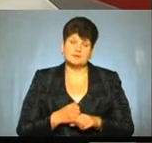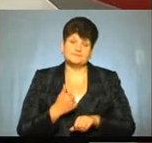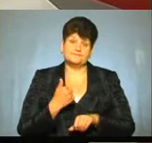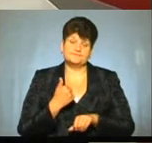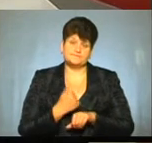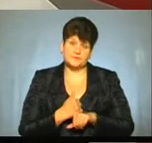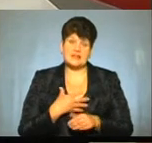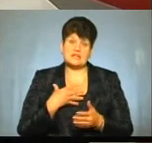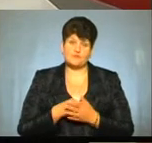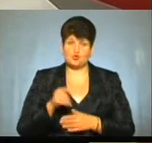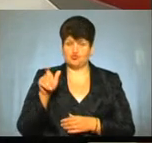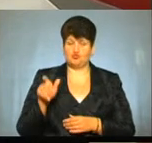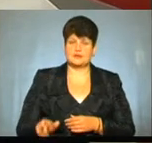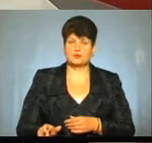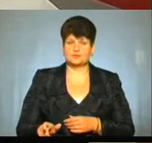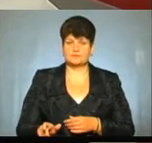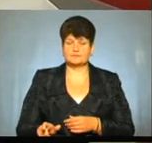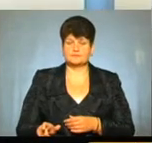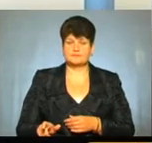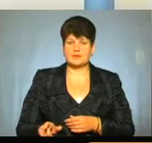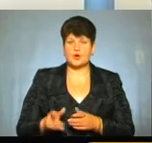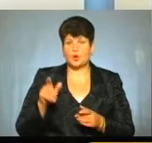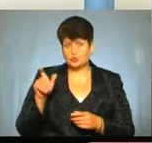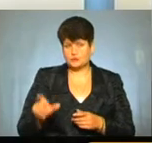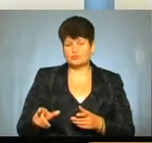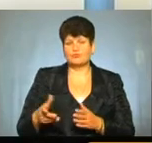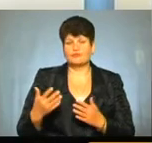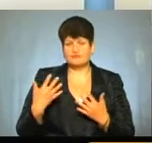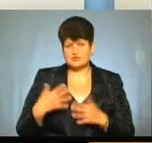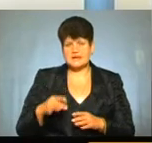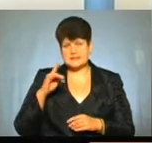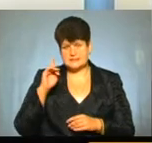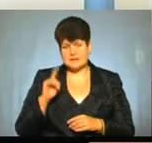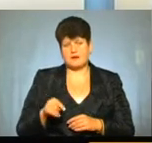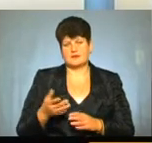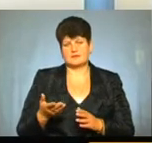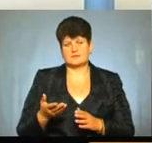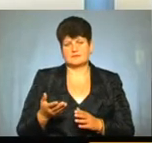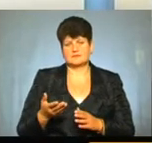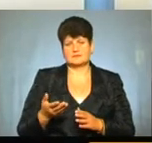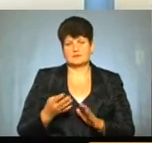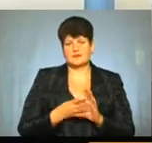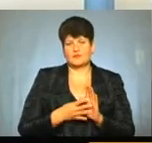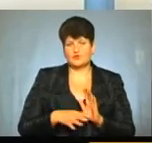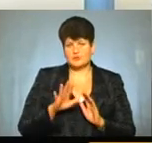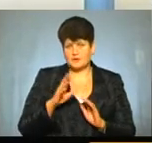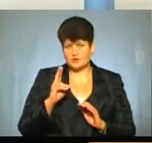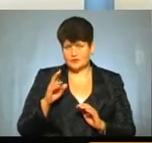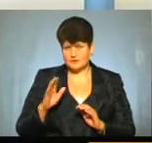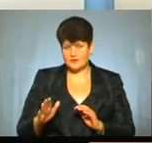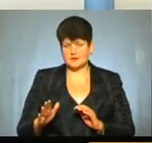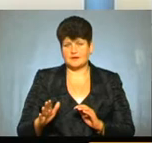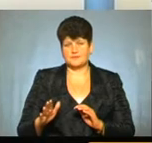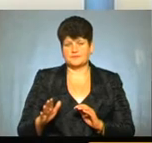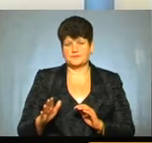ставку на свою людину, людину, яку він десь вже знає з 95-го